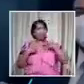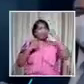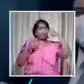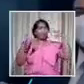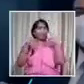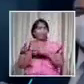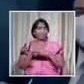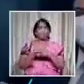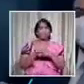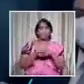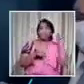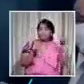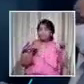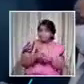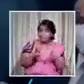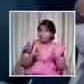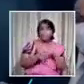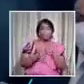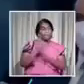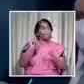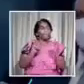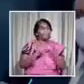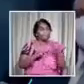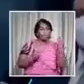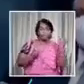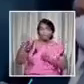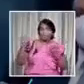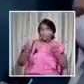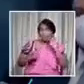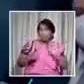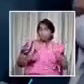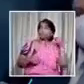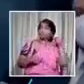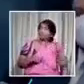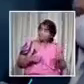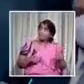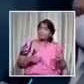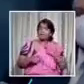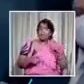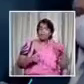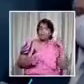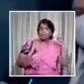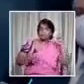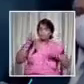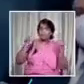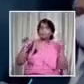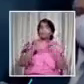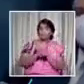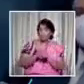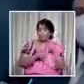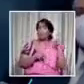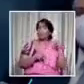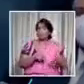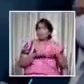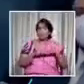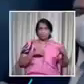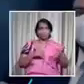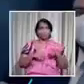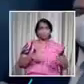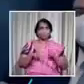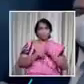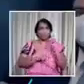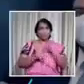එක කපනවා කියලා ඒ වගේම මැති ඇමතිවරු නිල වාහන අරගෙන ඒ වගේම ආරක්ෂක රළදාරින් පිරිවරාගෙන අනේක මේ දේශපාලනයේ